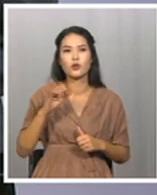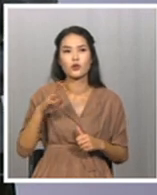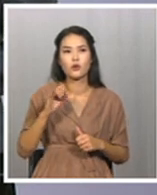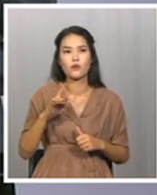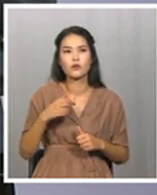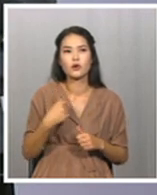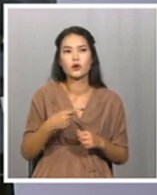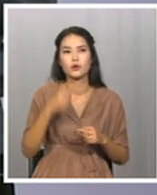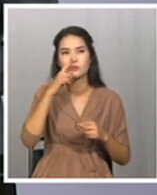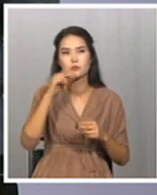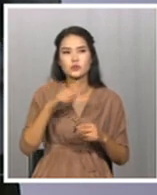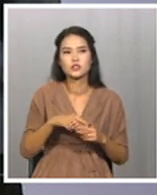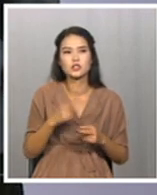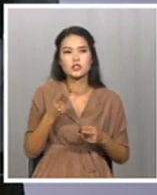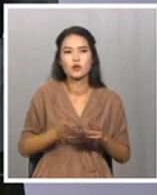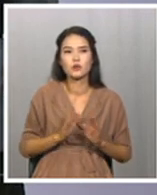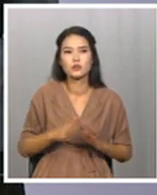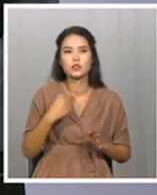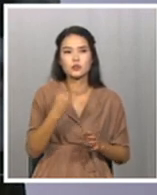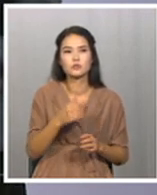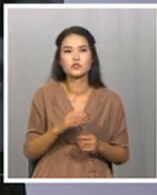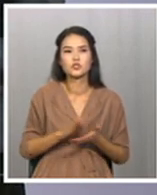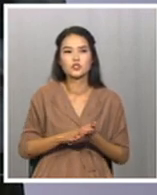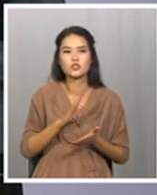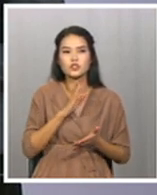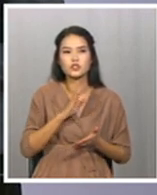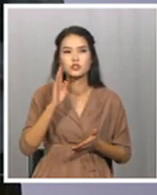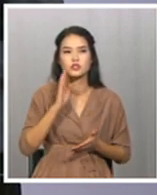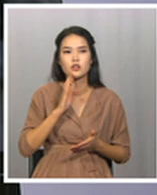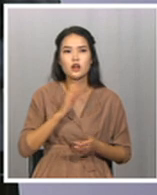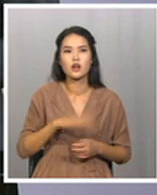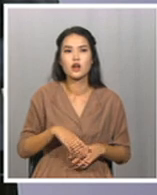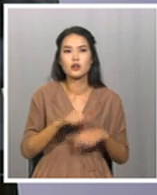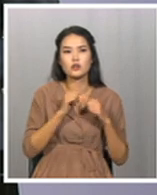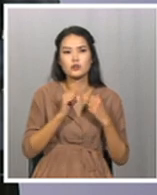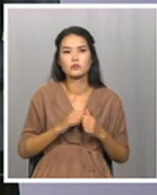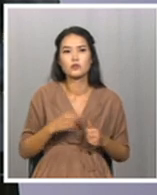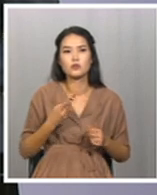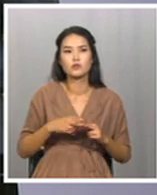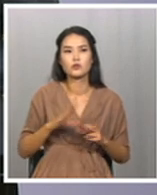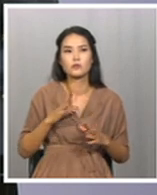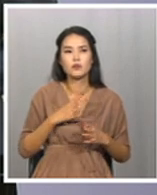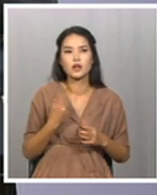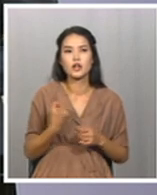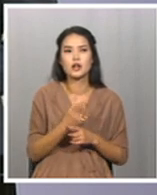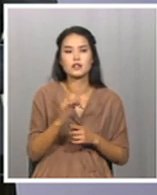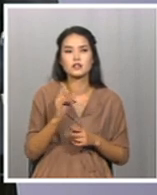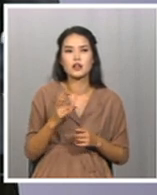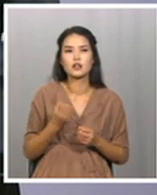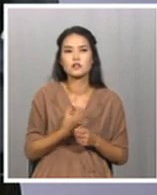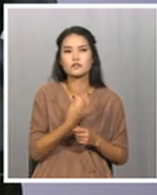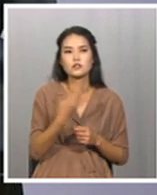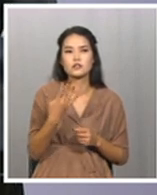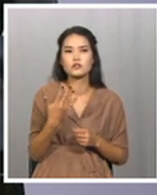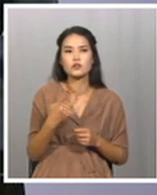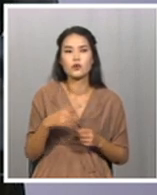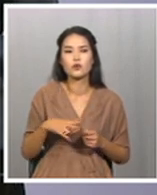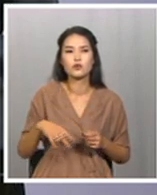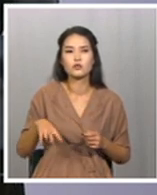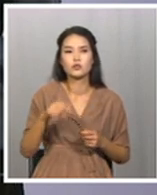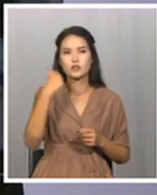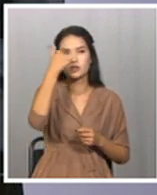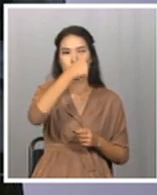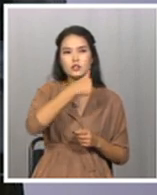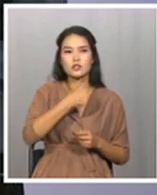к почти незнакомой ему женщине. Любовь, которая бывает один раз в несколько